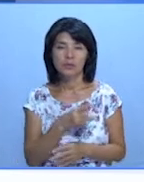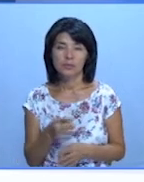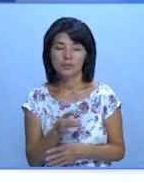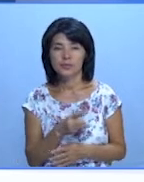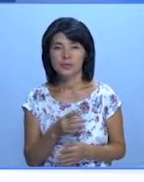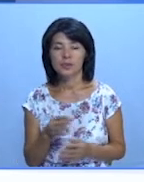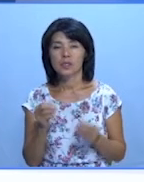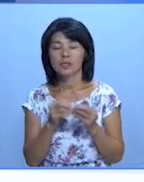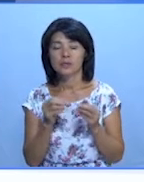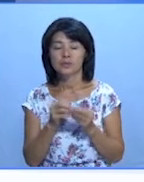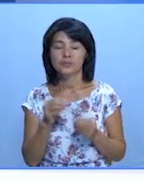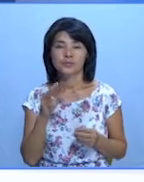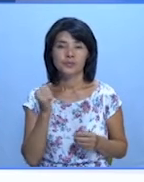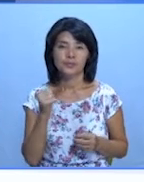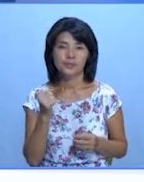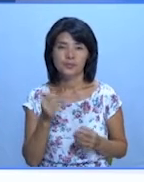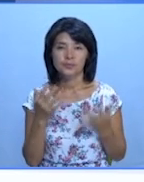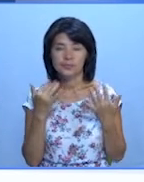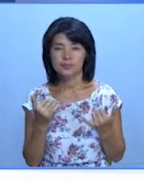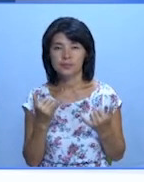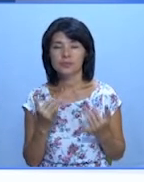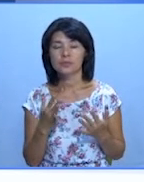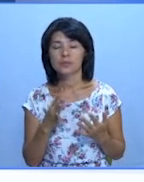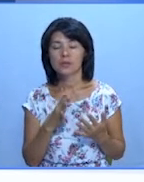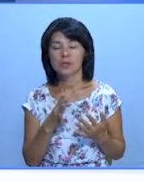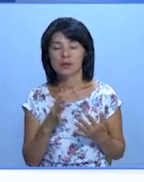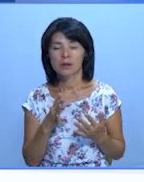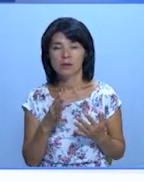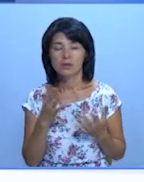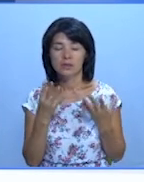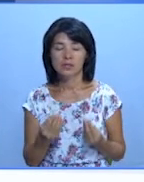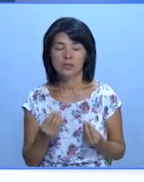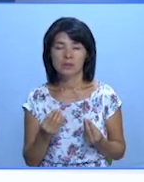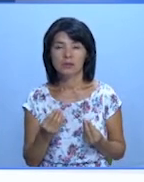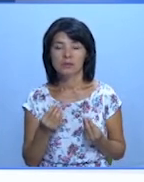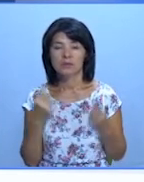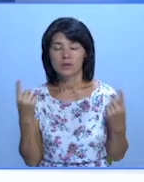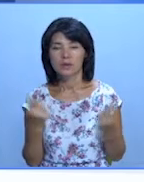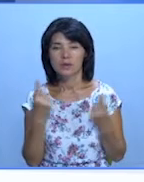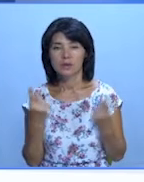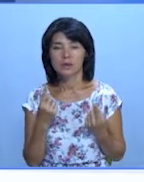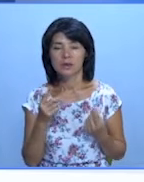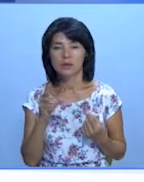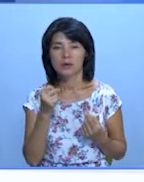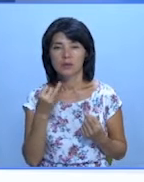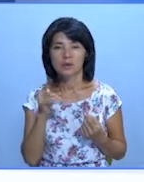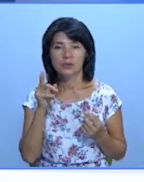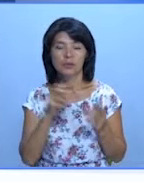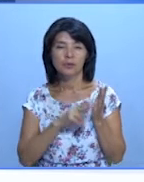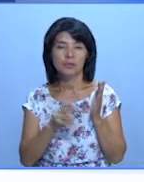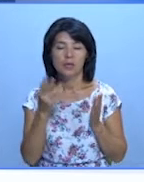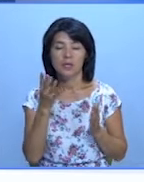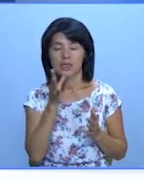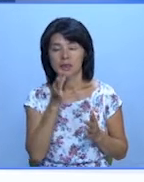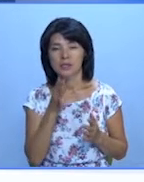10-шы тамызда ұлтымыздың ұлы ақына, ойшыл тұлғасы Абай Құнанбайұлының туғанына 175 жыл толды. Бұдан ширек ғасыр